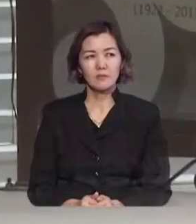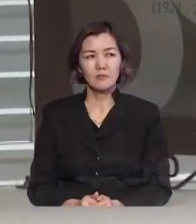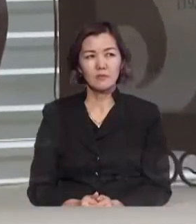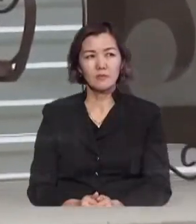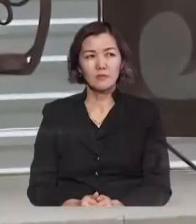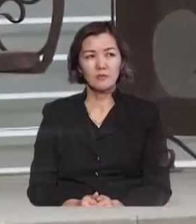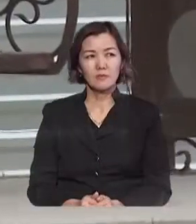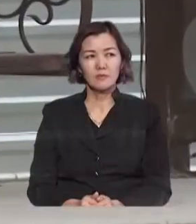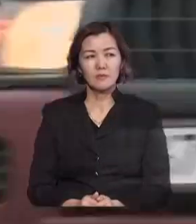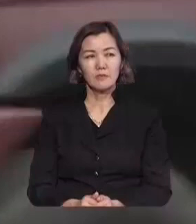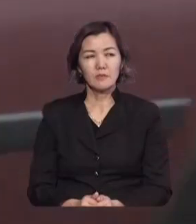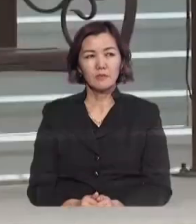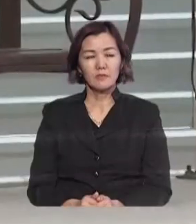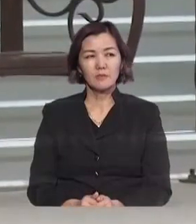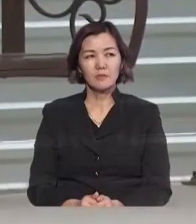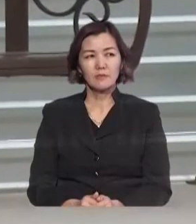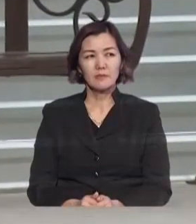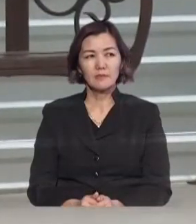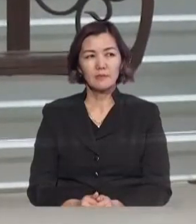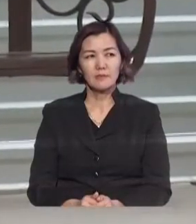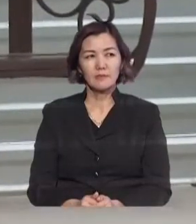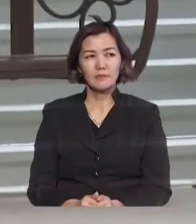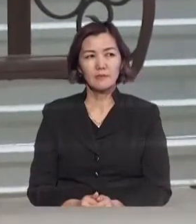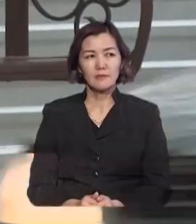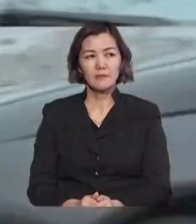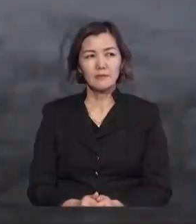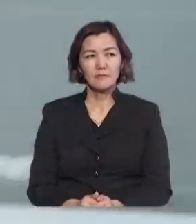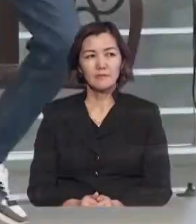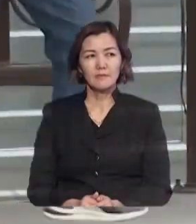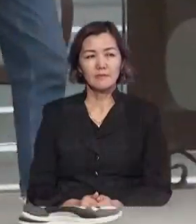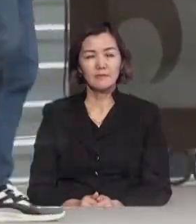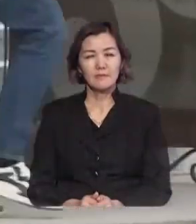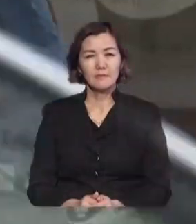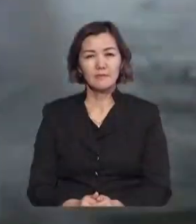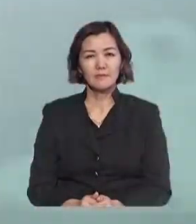Әте, кешіріңіз. Ана жерде камера тұр, әлеуметтік желі түсіремін. Рахмет.